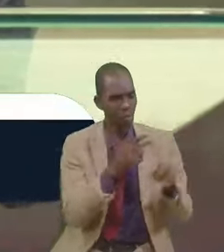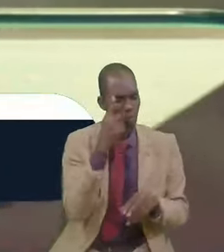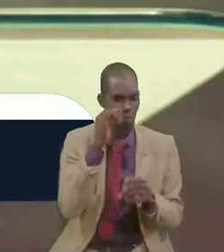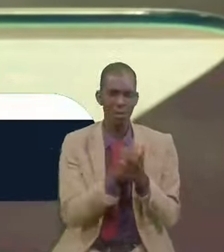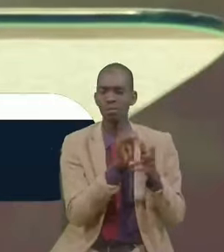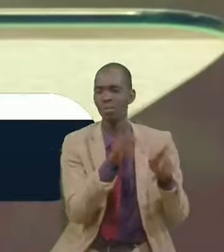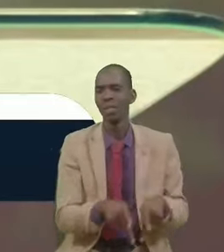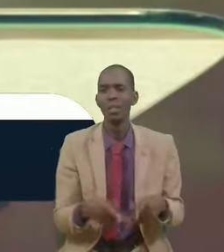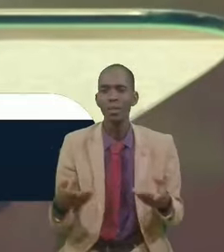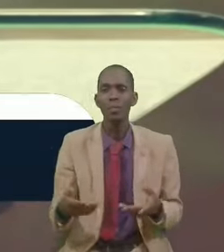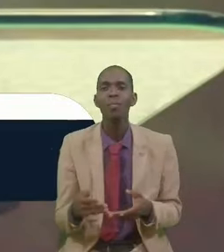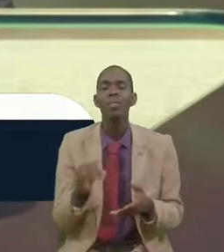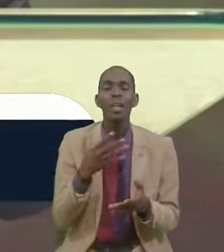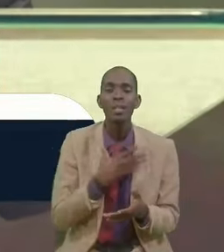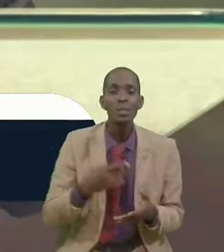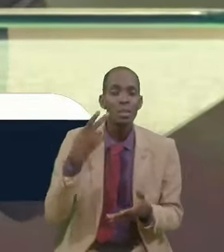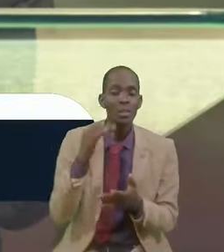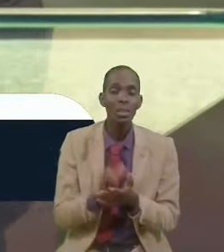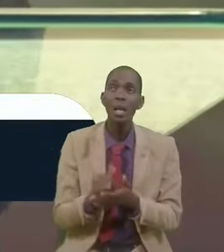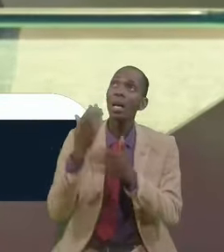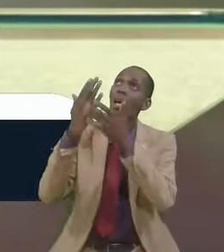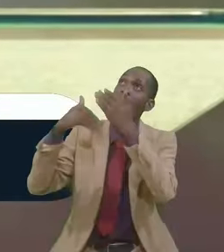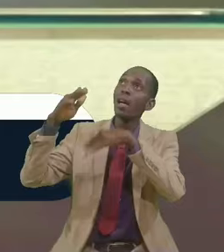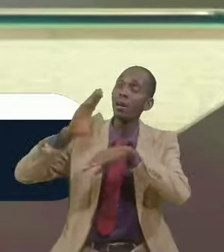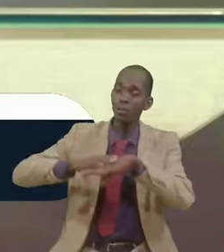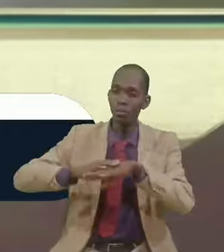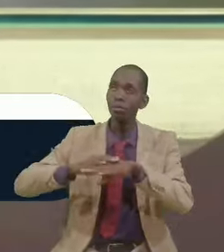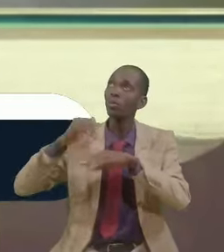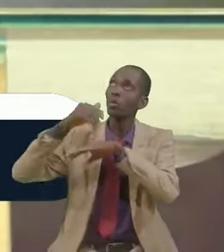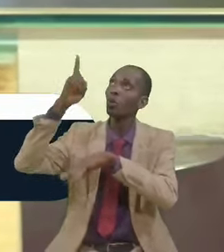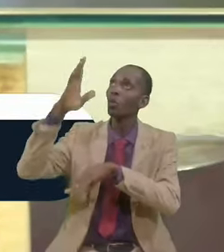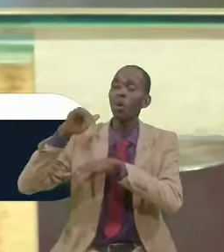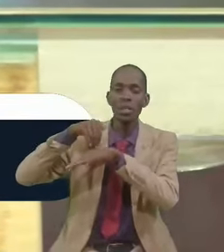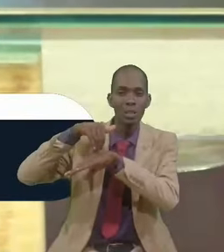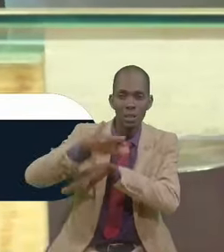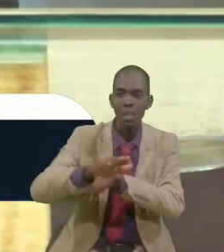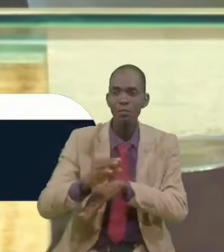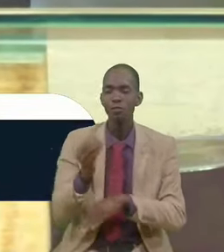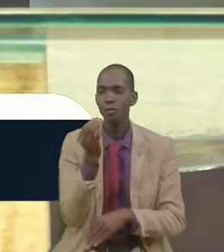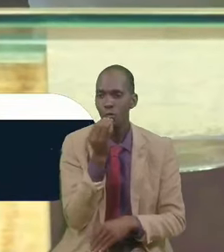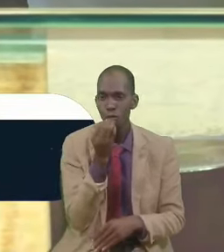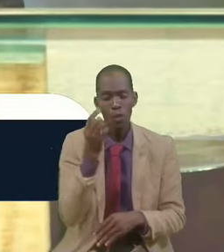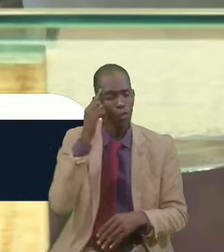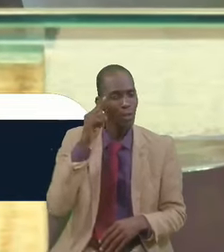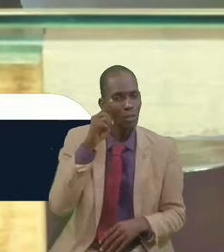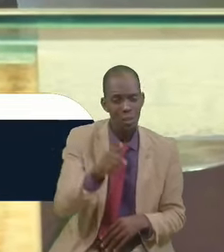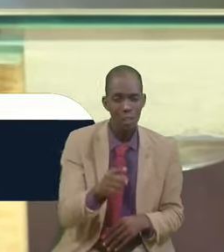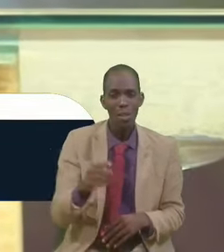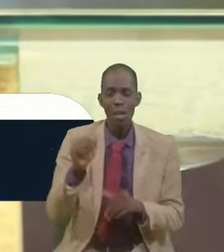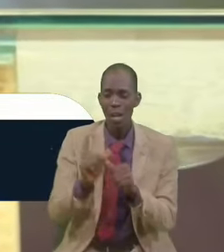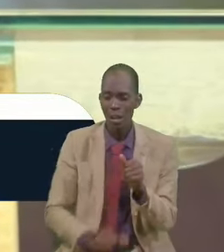qui soit soutenu par le pain du ciel. Chaque jour, chaque semaine, chaque mois, chaque année pendant 40